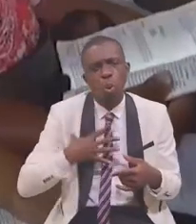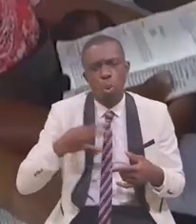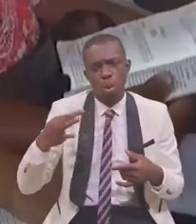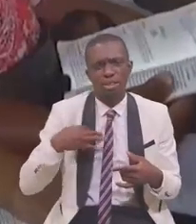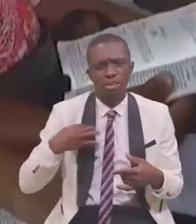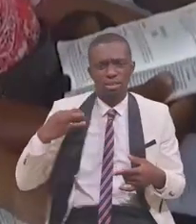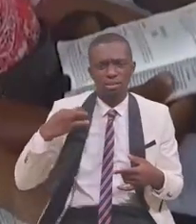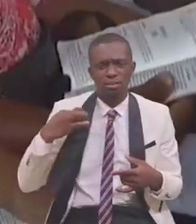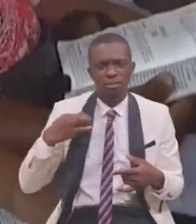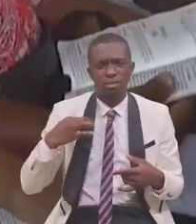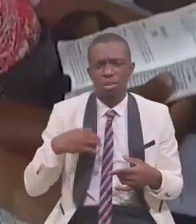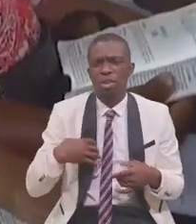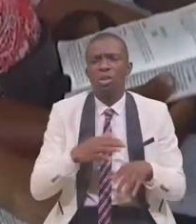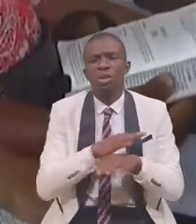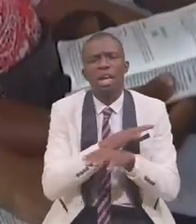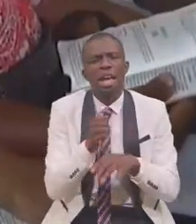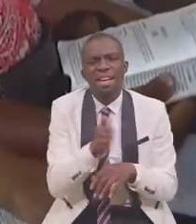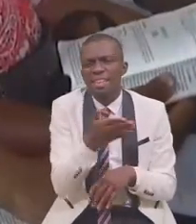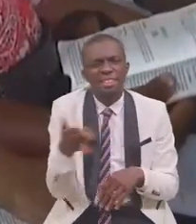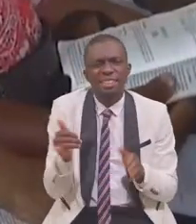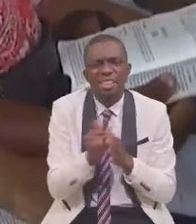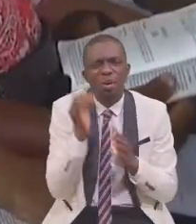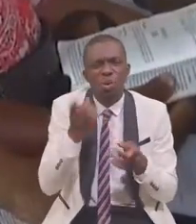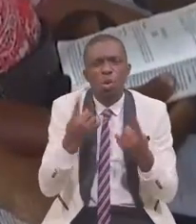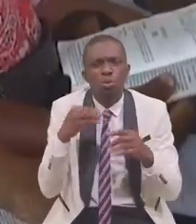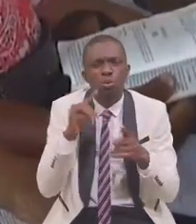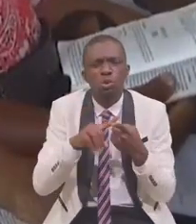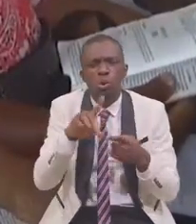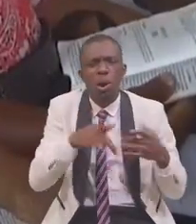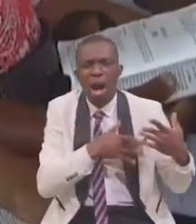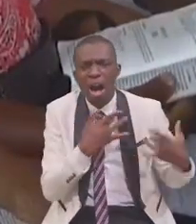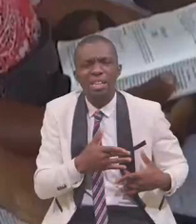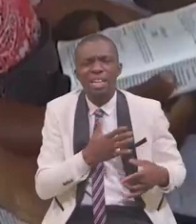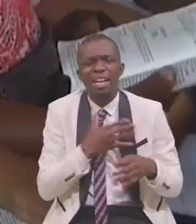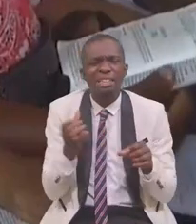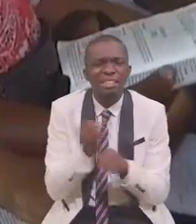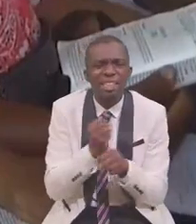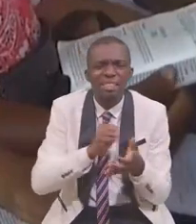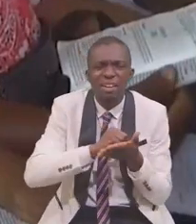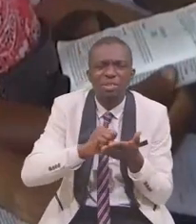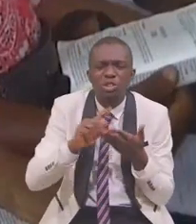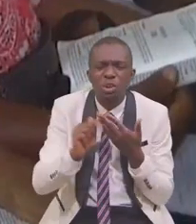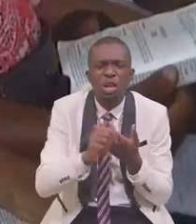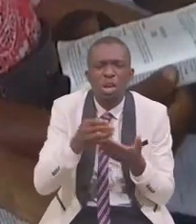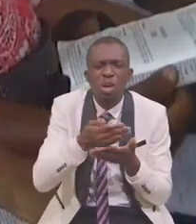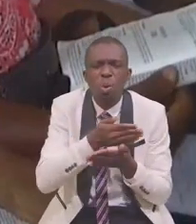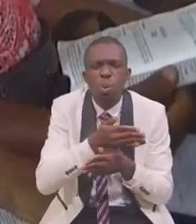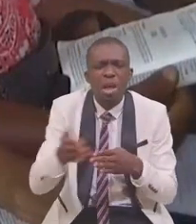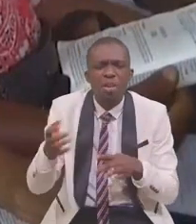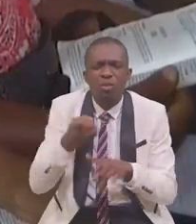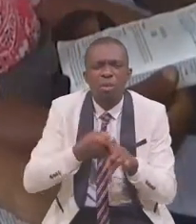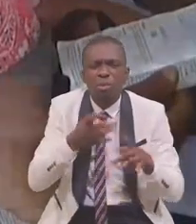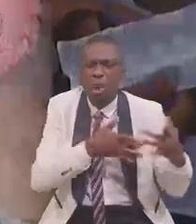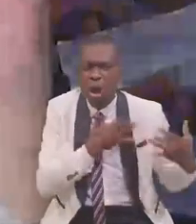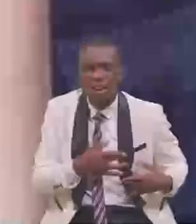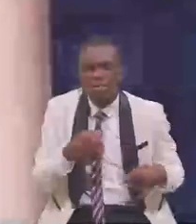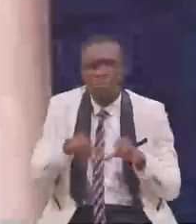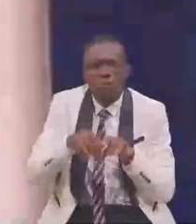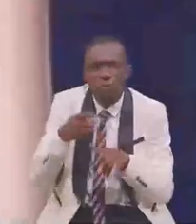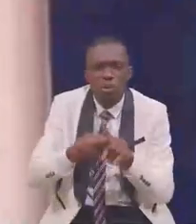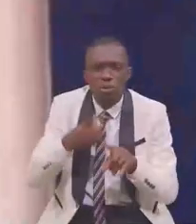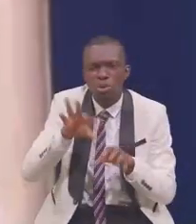cela. Tout ce qui va venir voler la sanctification de votre cœur, de votre esprit, de votre tempérament,